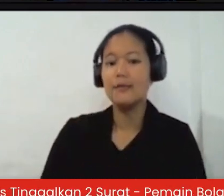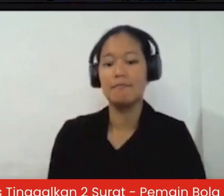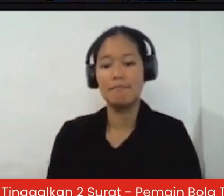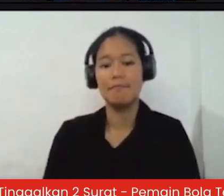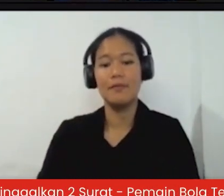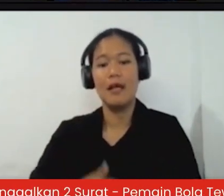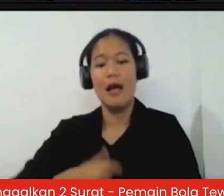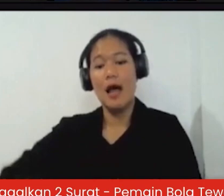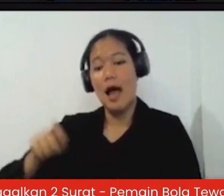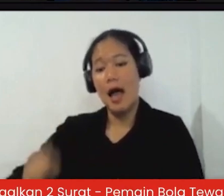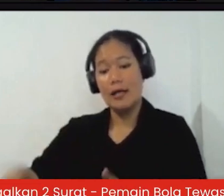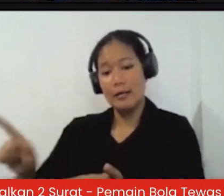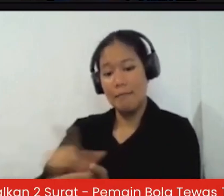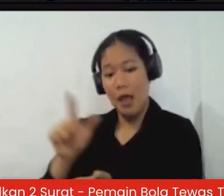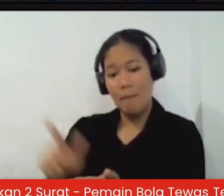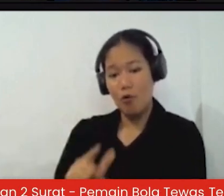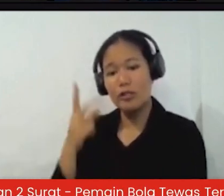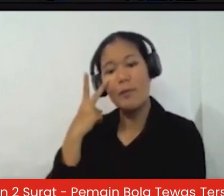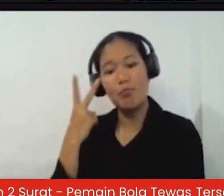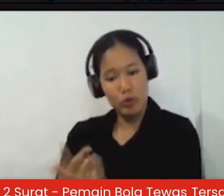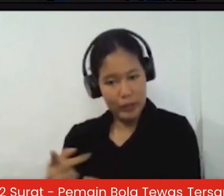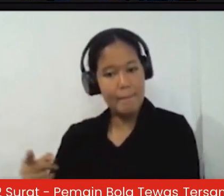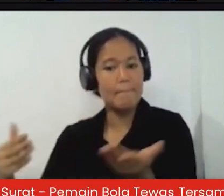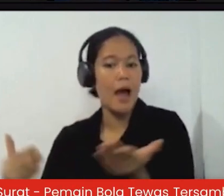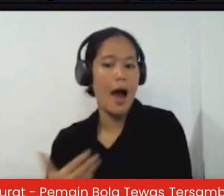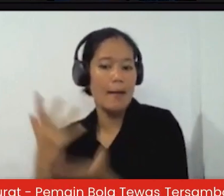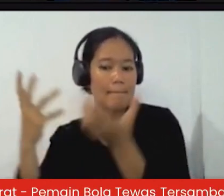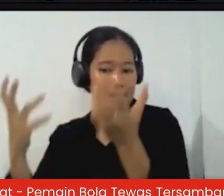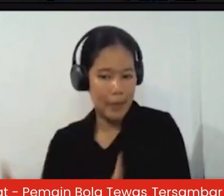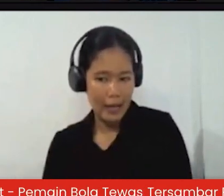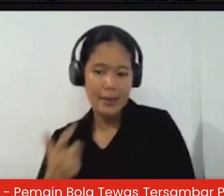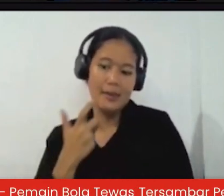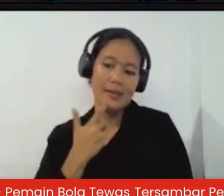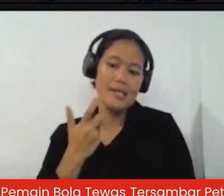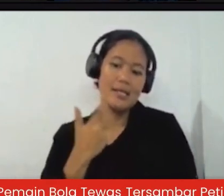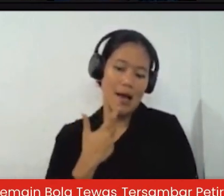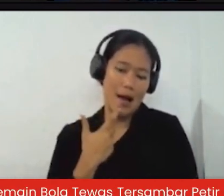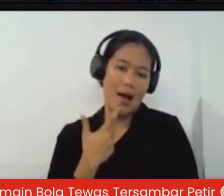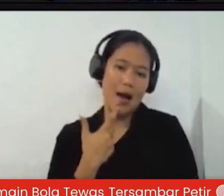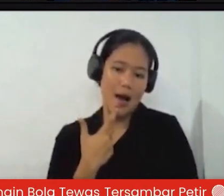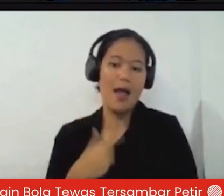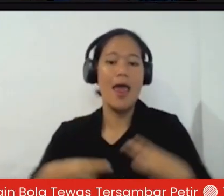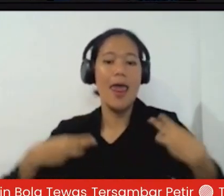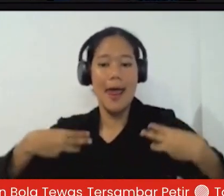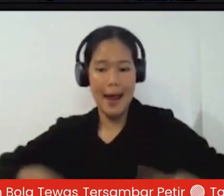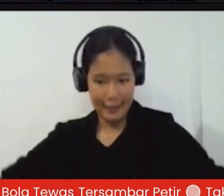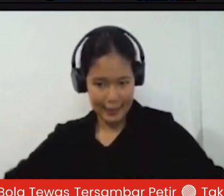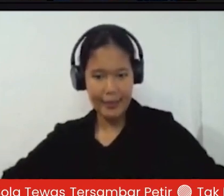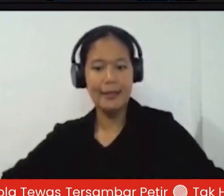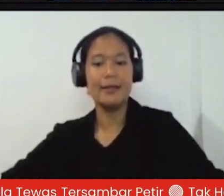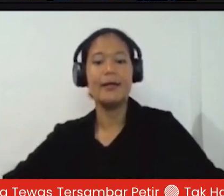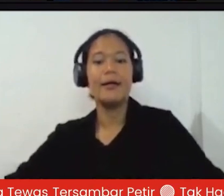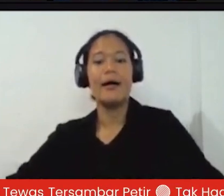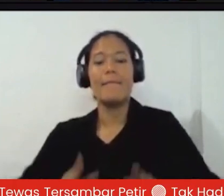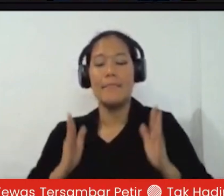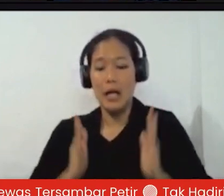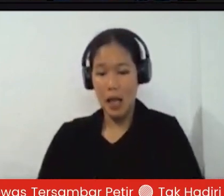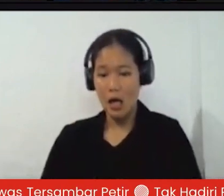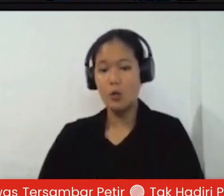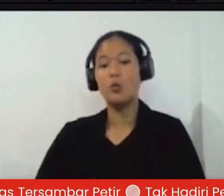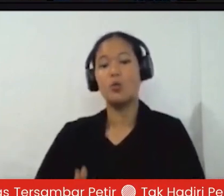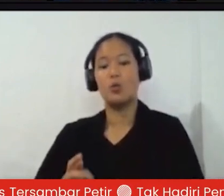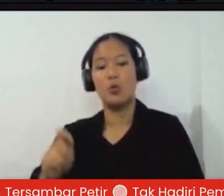terlapor terbukti melakukan pelanggaran berat terhadap kode etik dan perilaku hakim